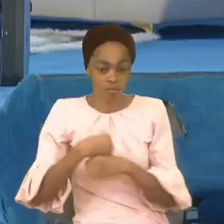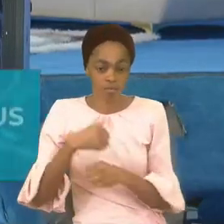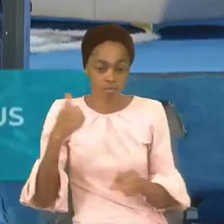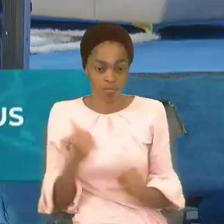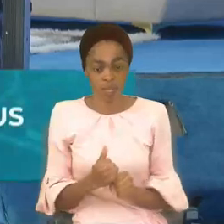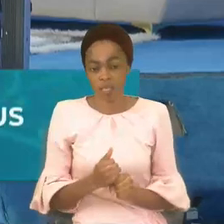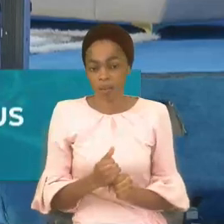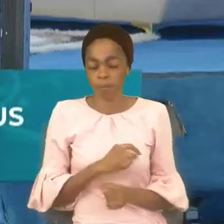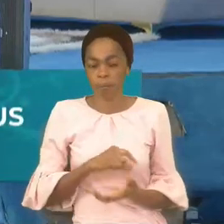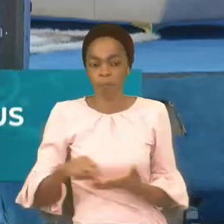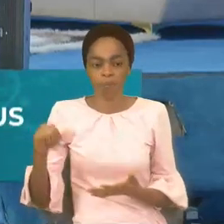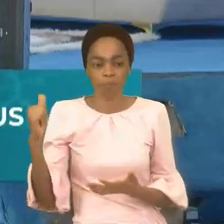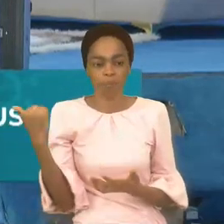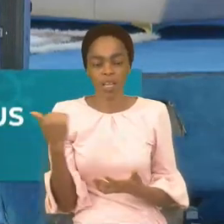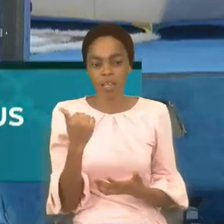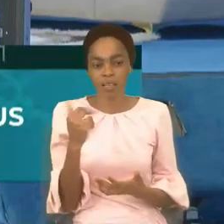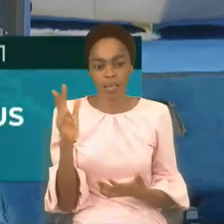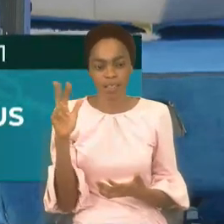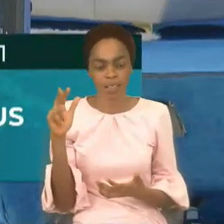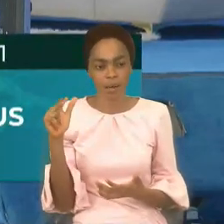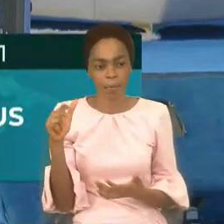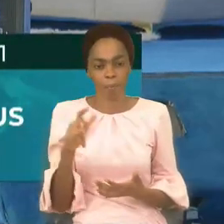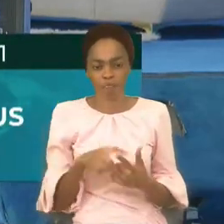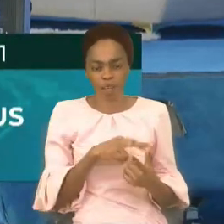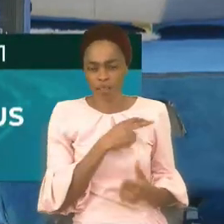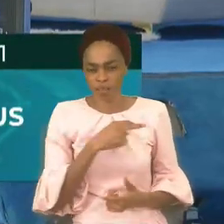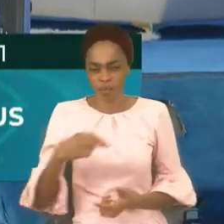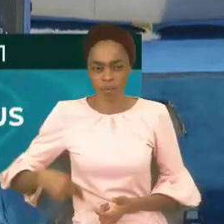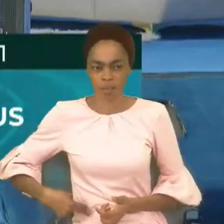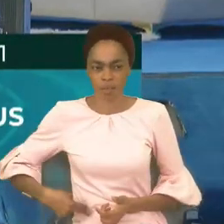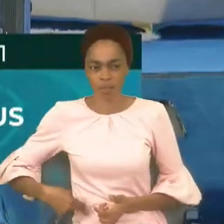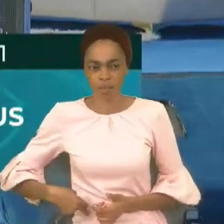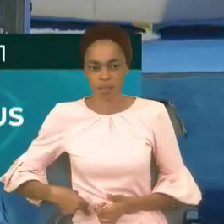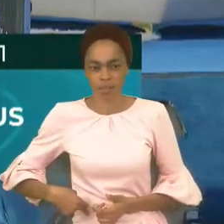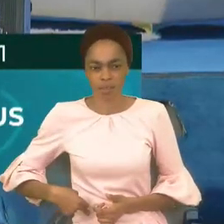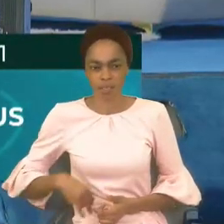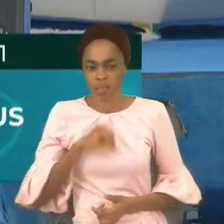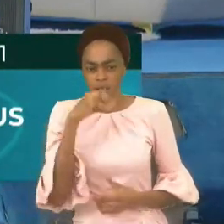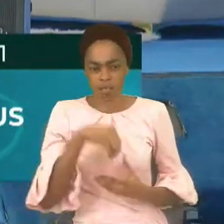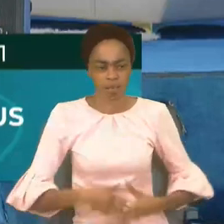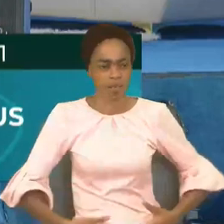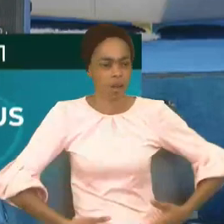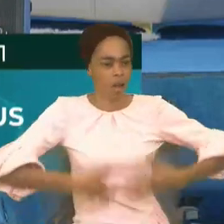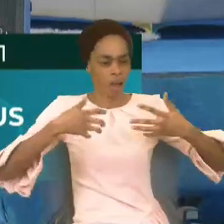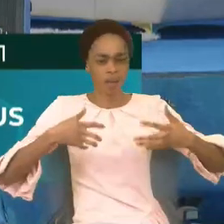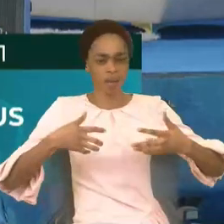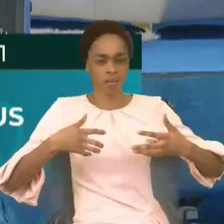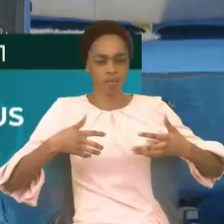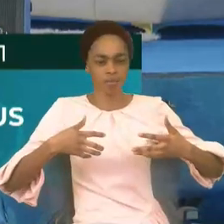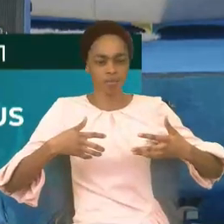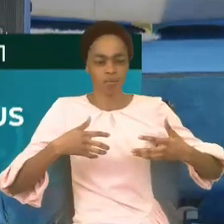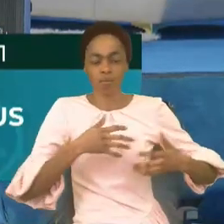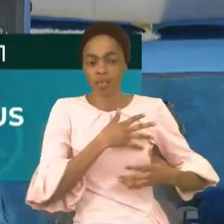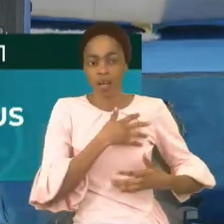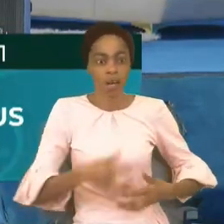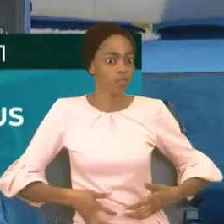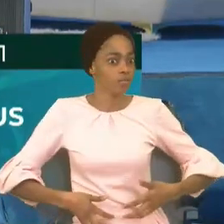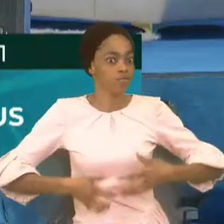Verset 13. Alors, Nebuchadnezzar, irrité et